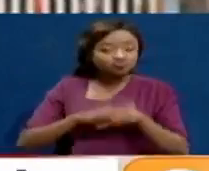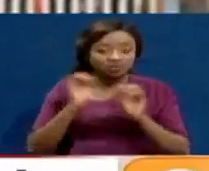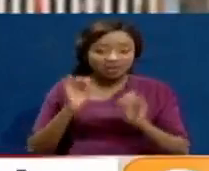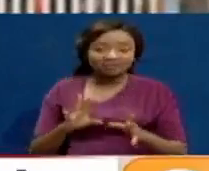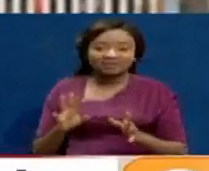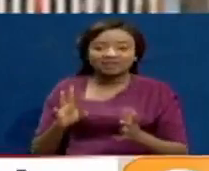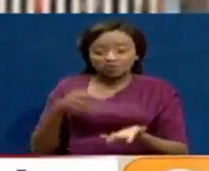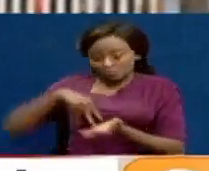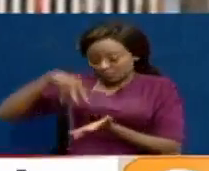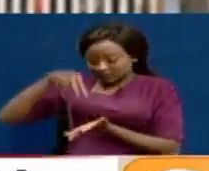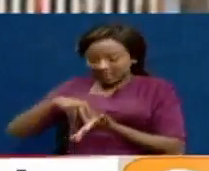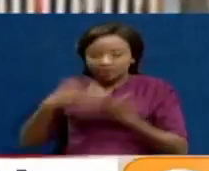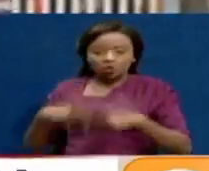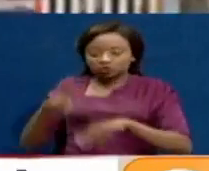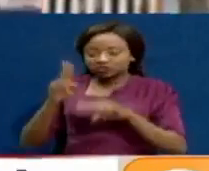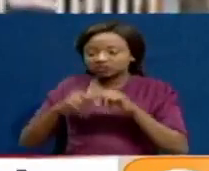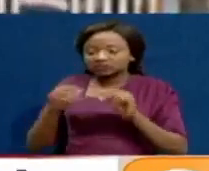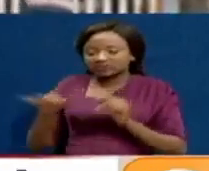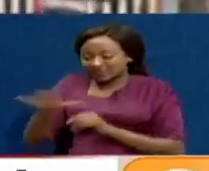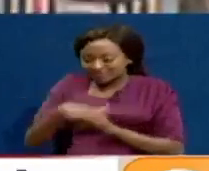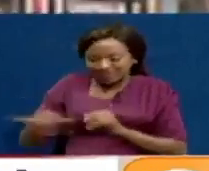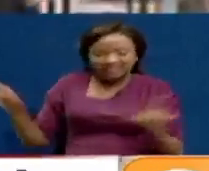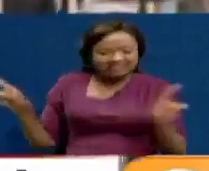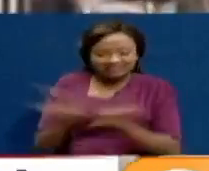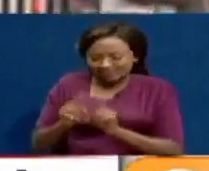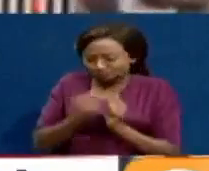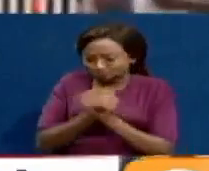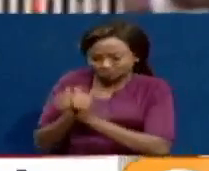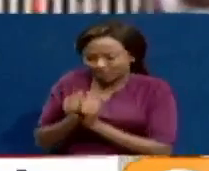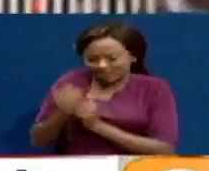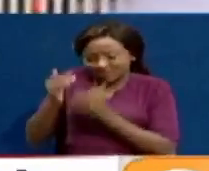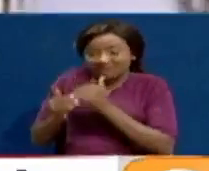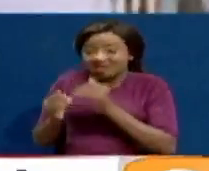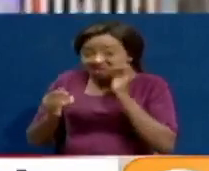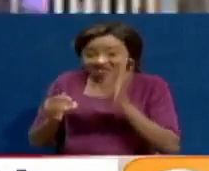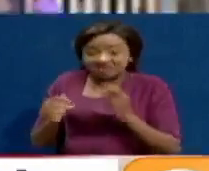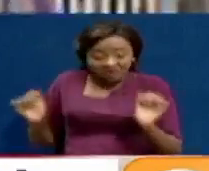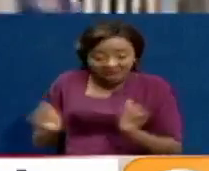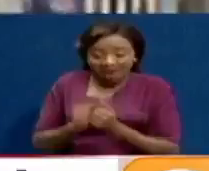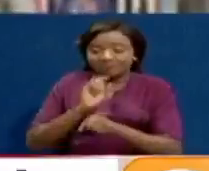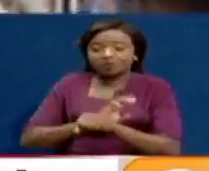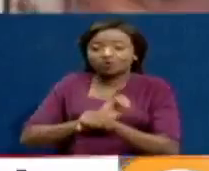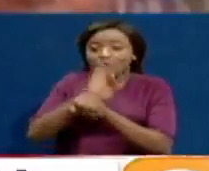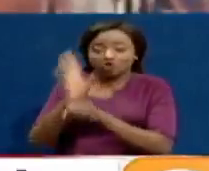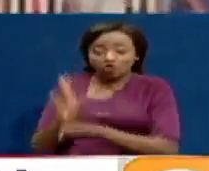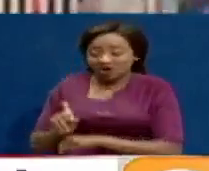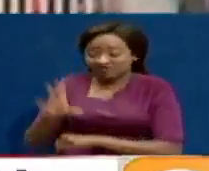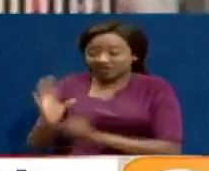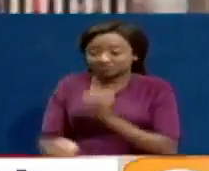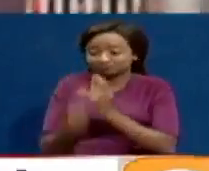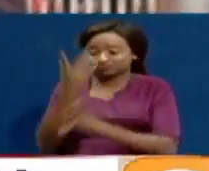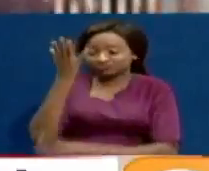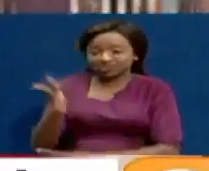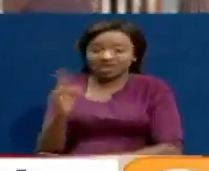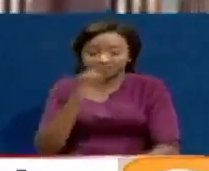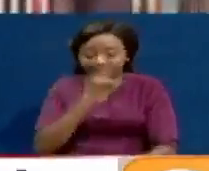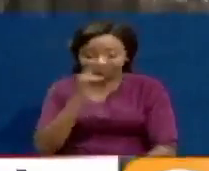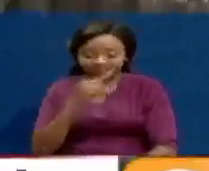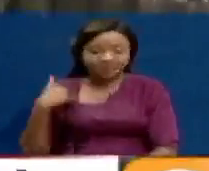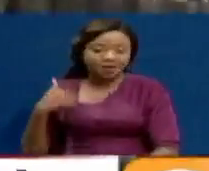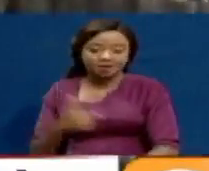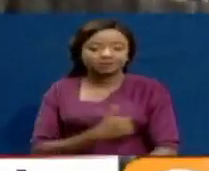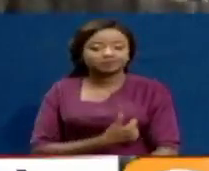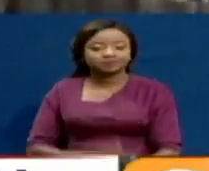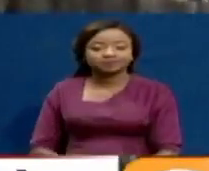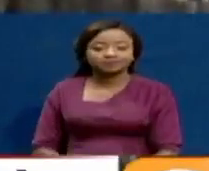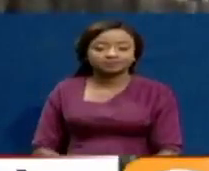Wamefinyana, wamekaa mahali pamoja. Kwa hivyo kuna wasiwasi hiyo corona kama itatokea, hakika ni hatari kwa maisha yetu.